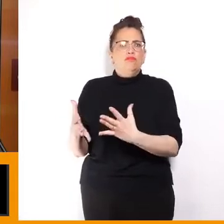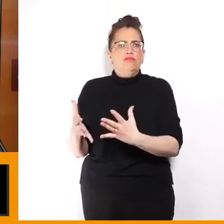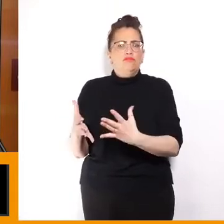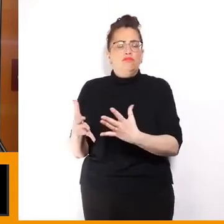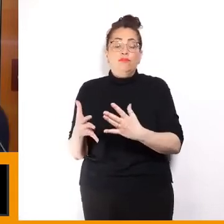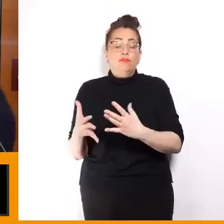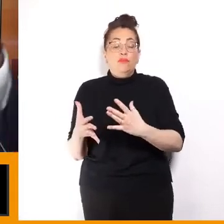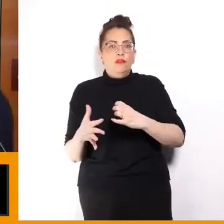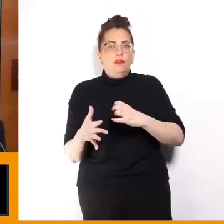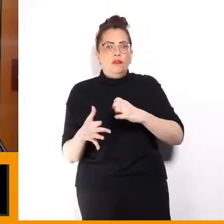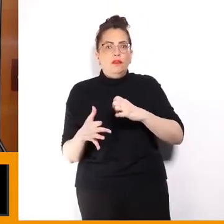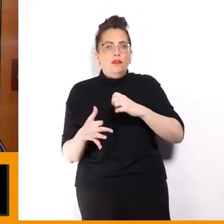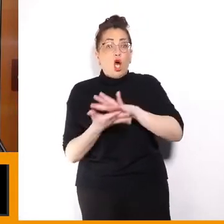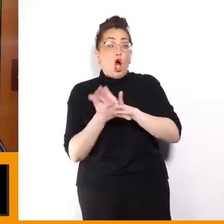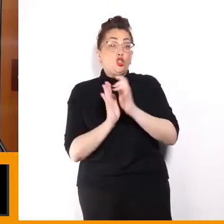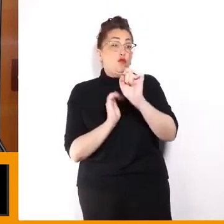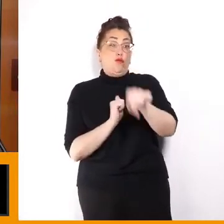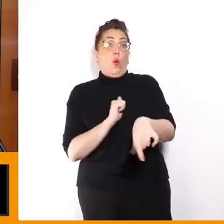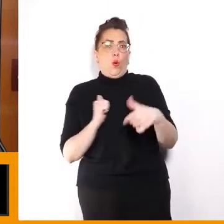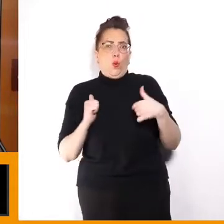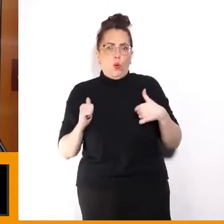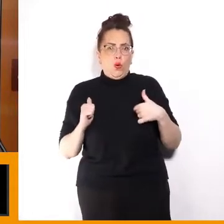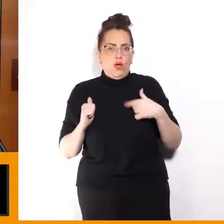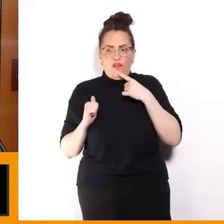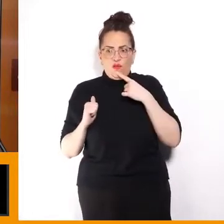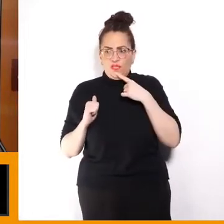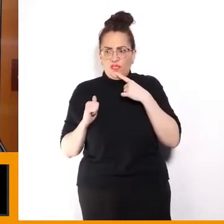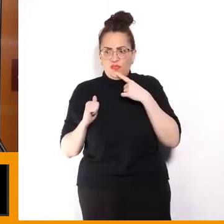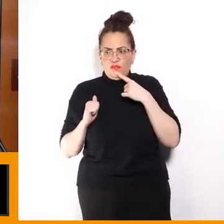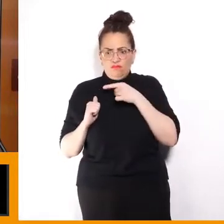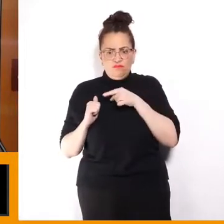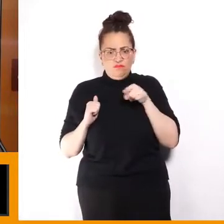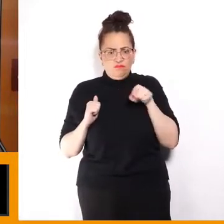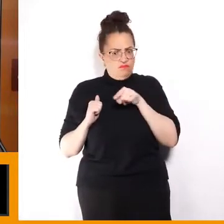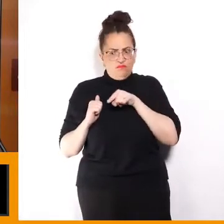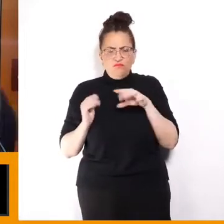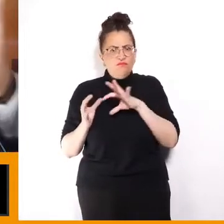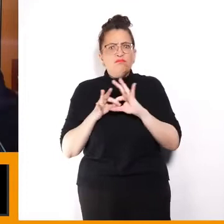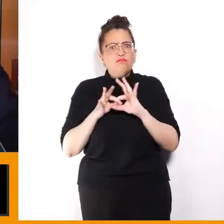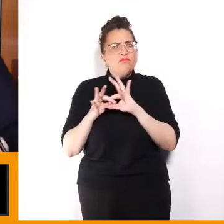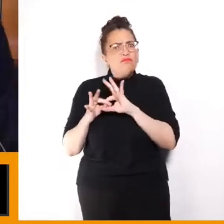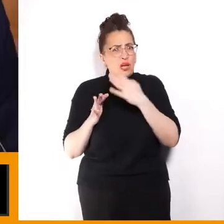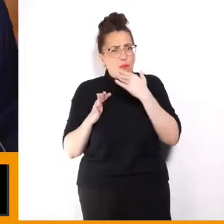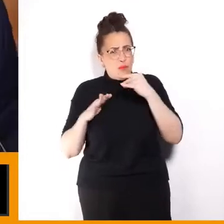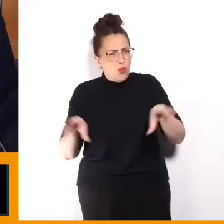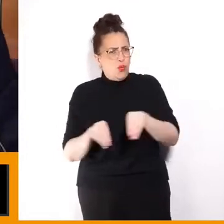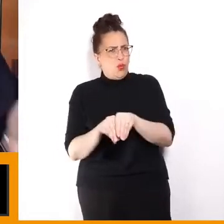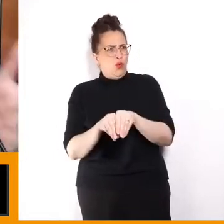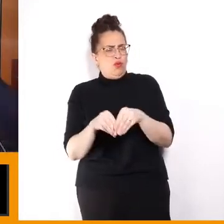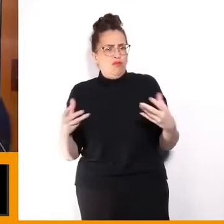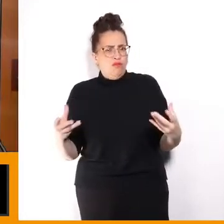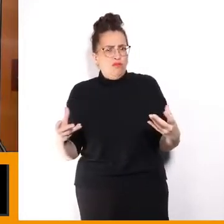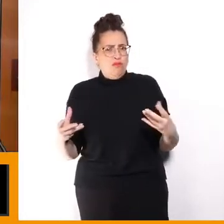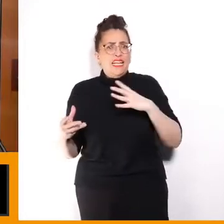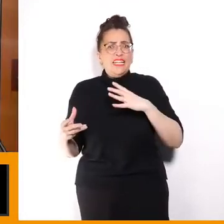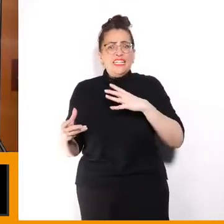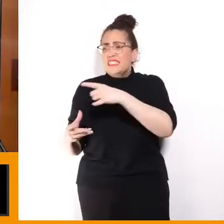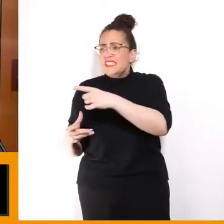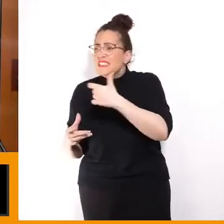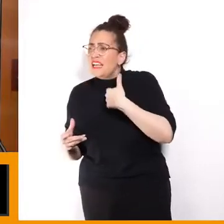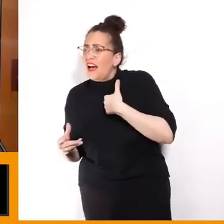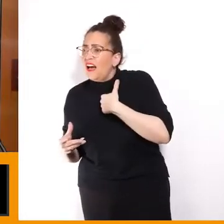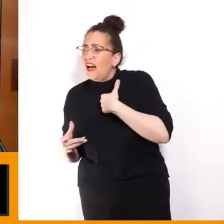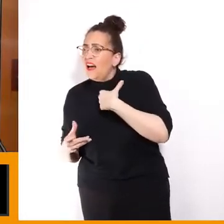bonnes colonnes ce qui est en lien direct, et donc à partir de là, de trouver l'efficience financière, puisque certains sujets sont excédentaires, pendant d'autres sont